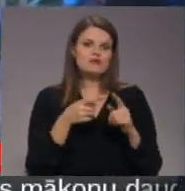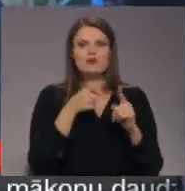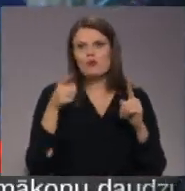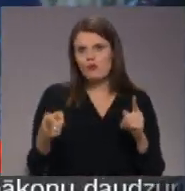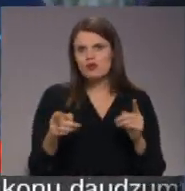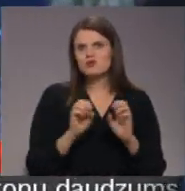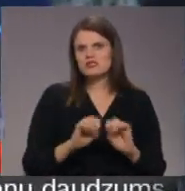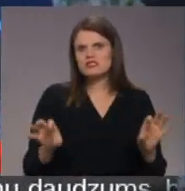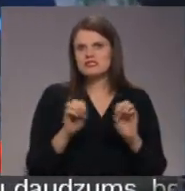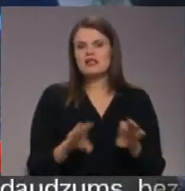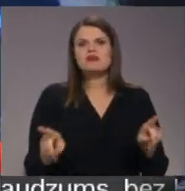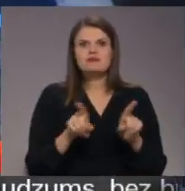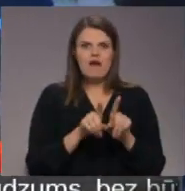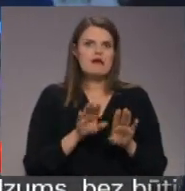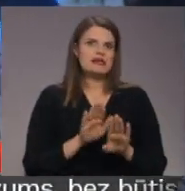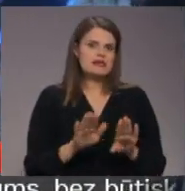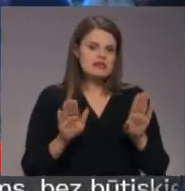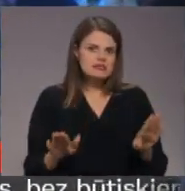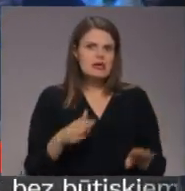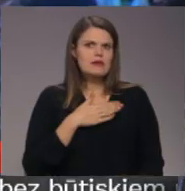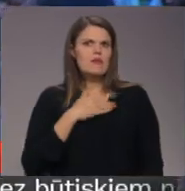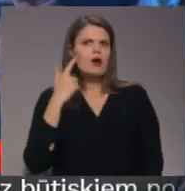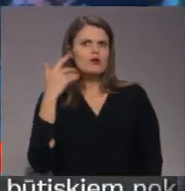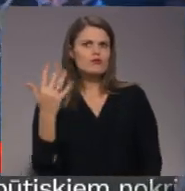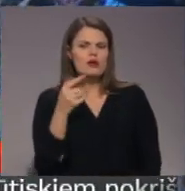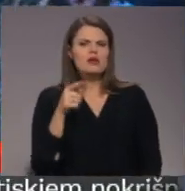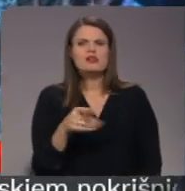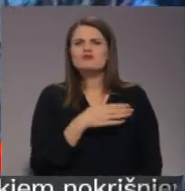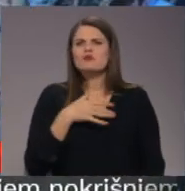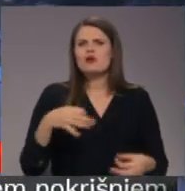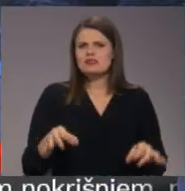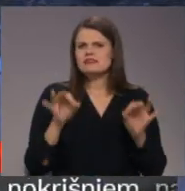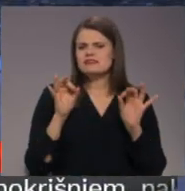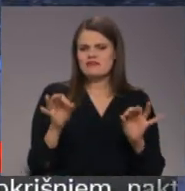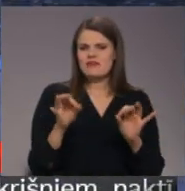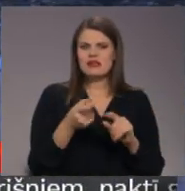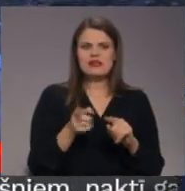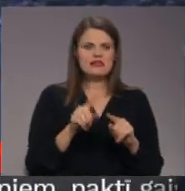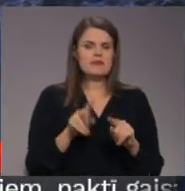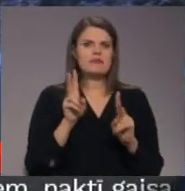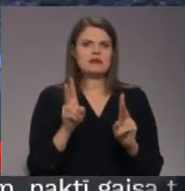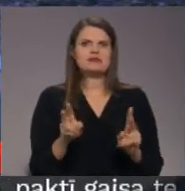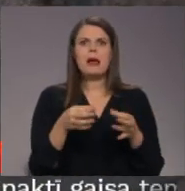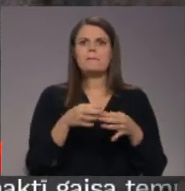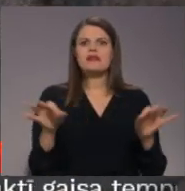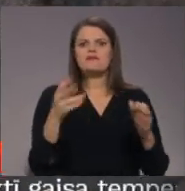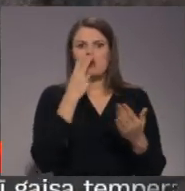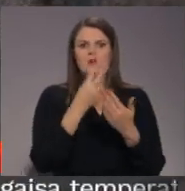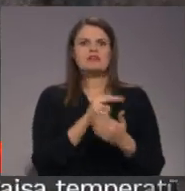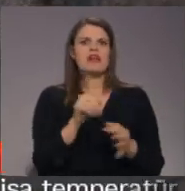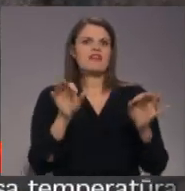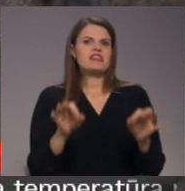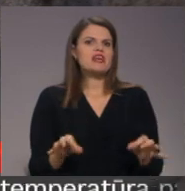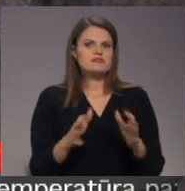ir, manuprāt, vitāli svarīgi, jo brīvība pašlaik tiek uztverta kā kaut kādas tiesības. Daudz jaunieši